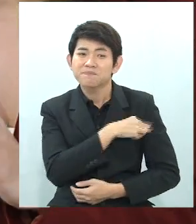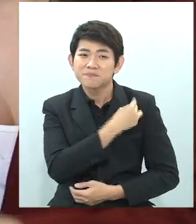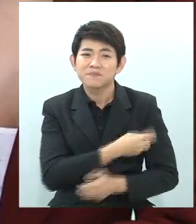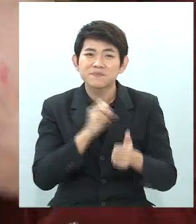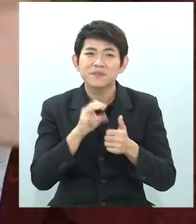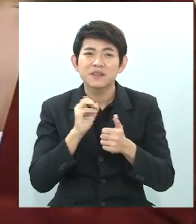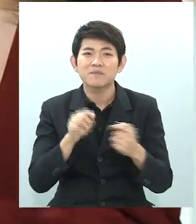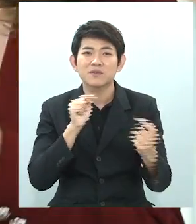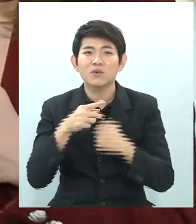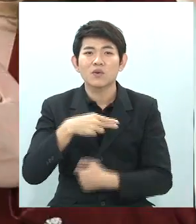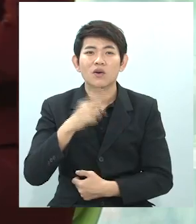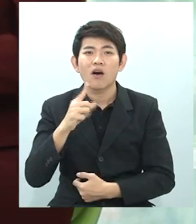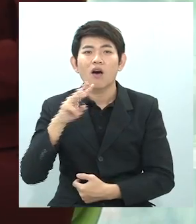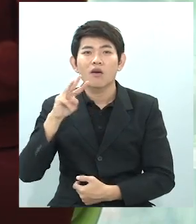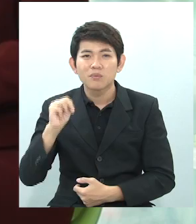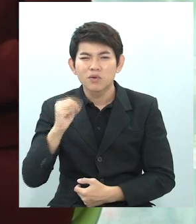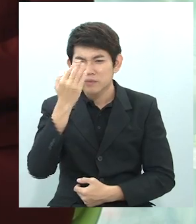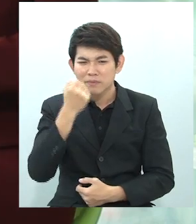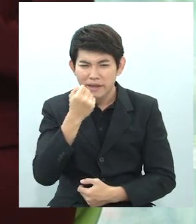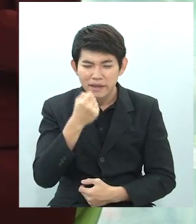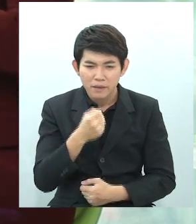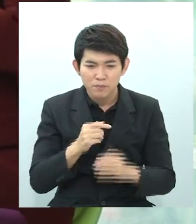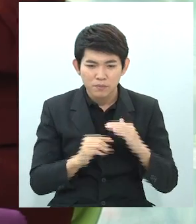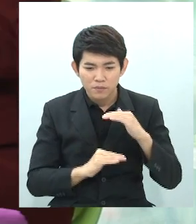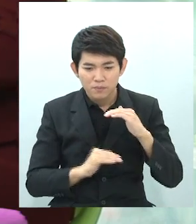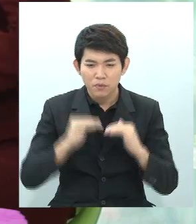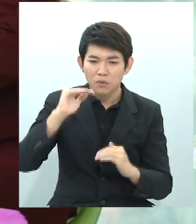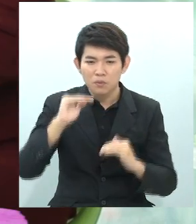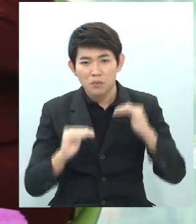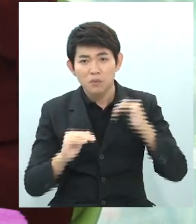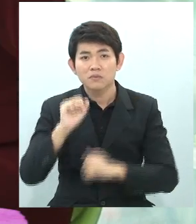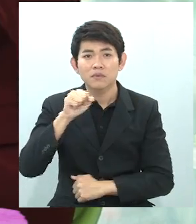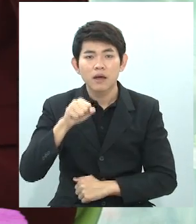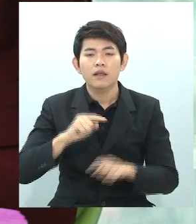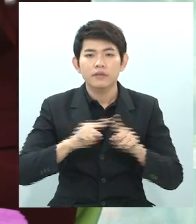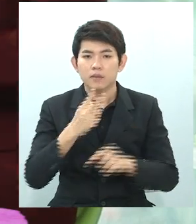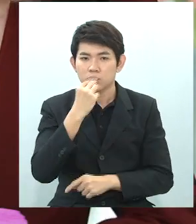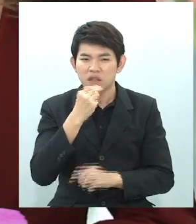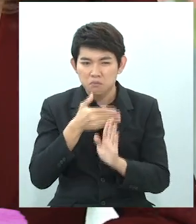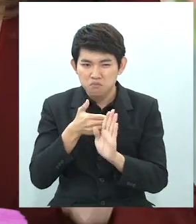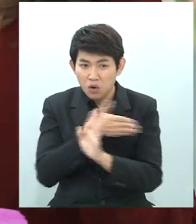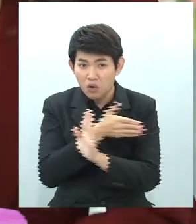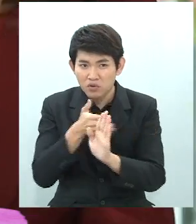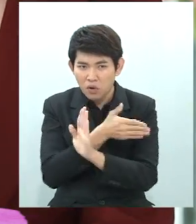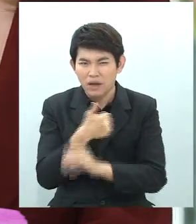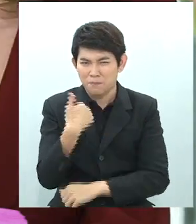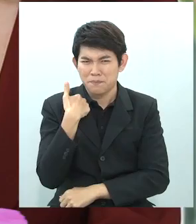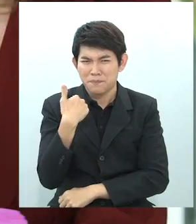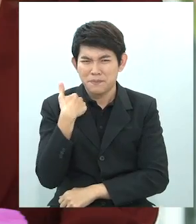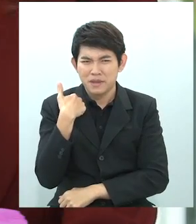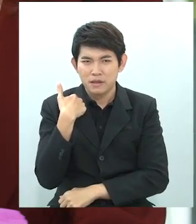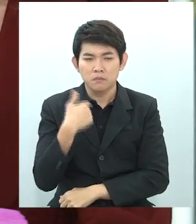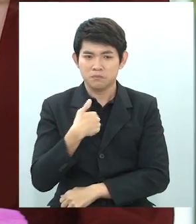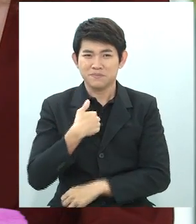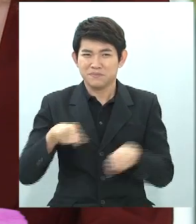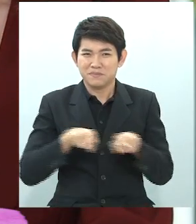นที่มันเปลี่ยนแปลงในแต่ละช่วงผู้หญิงเนี่ยค่ะเราก็จะมีประจำเดือนทุกเดือนแล้วก่อนช่วงมีประจำเดือนเนี่ยมันก็จะต้องเป็นโมเมนต์คนนึงแหละ